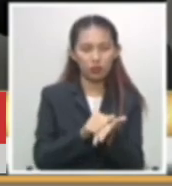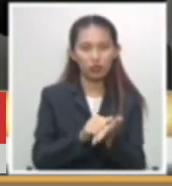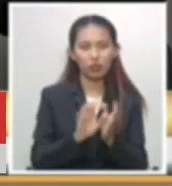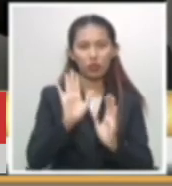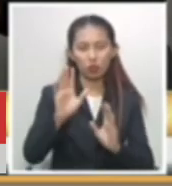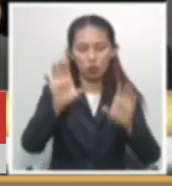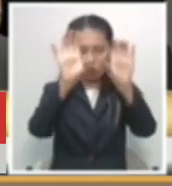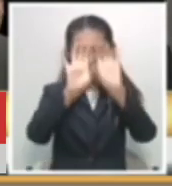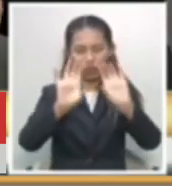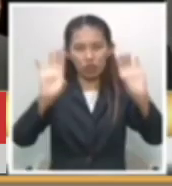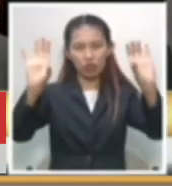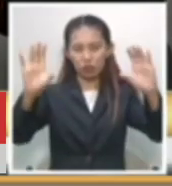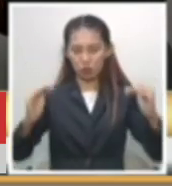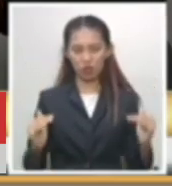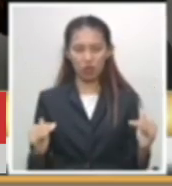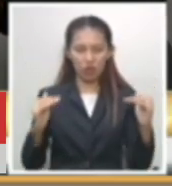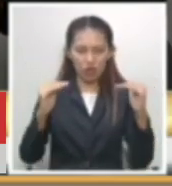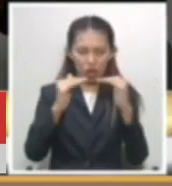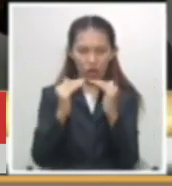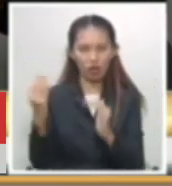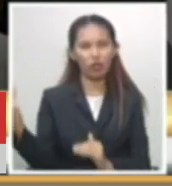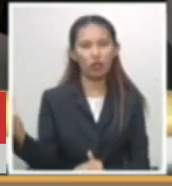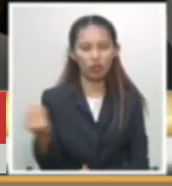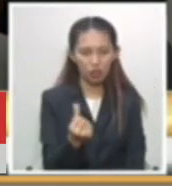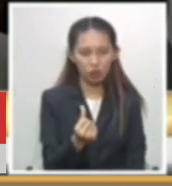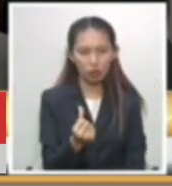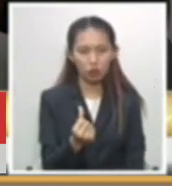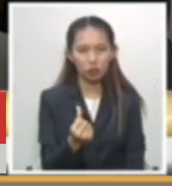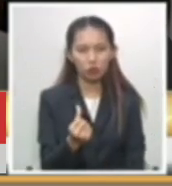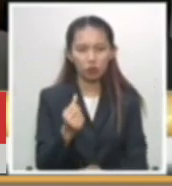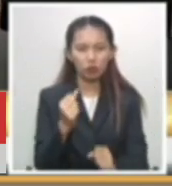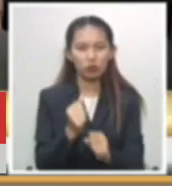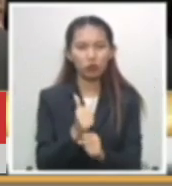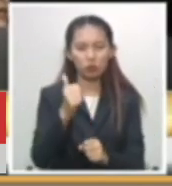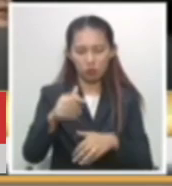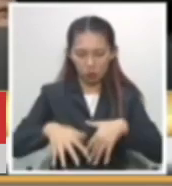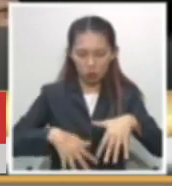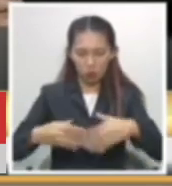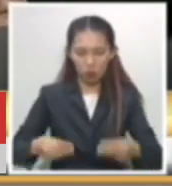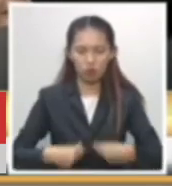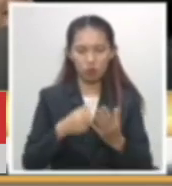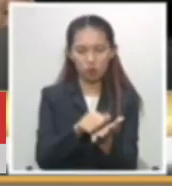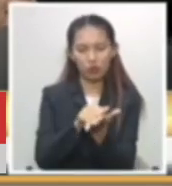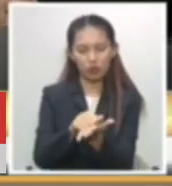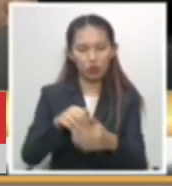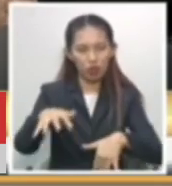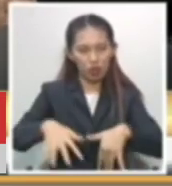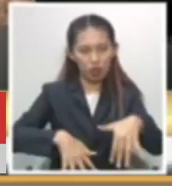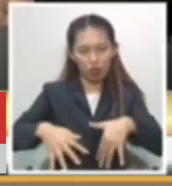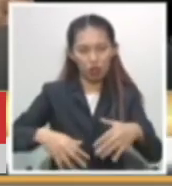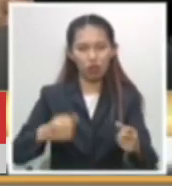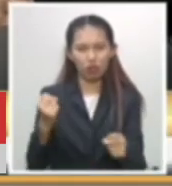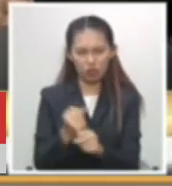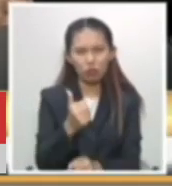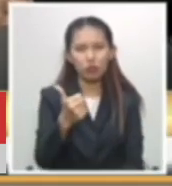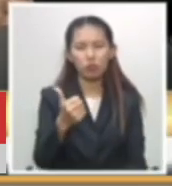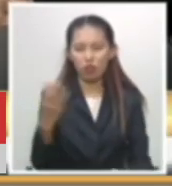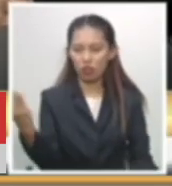ที่มีความยุติธรรมรวดเร็วสามารถบริการประชาชนได้หรือไม่ผมสงสั